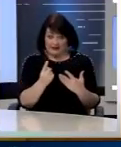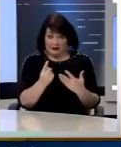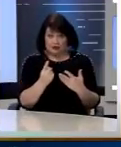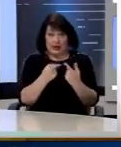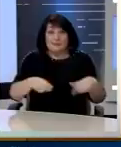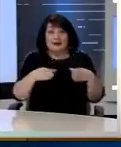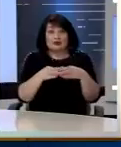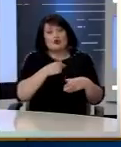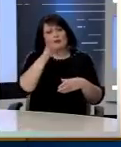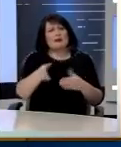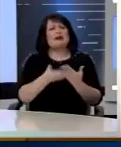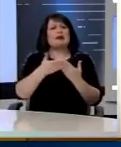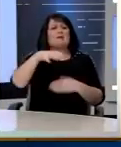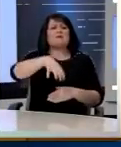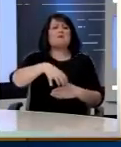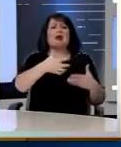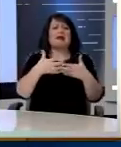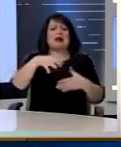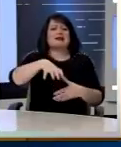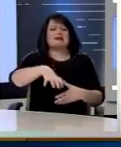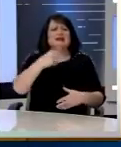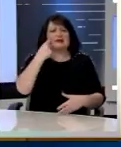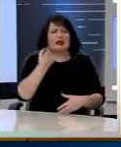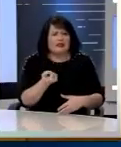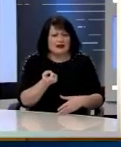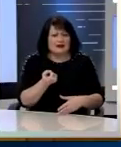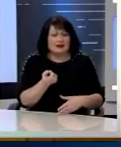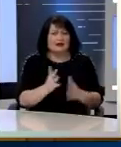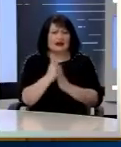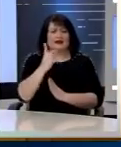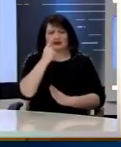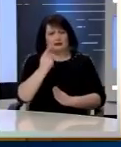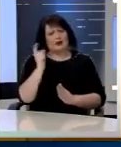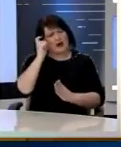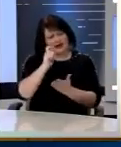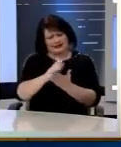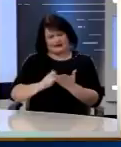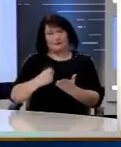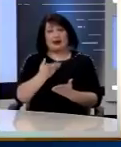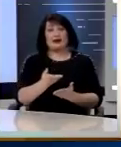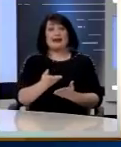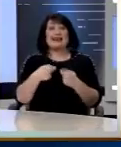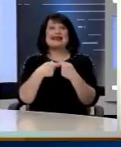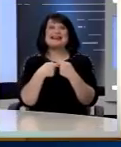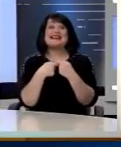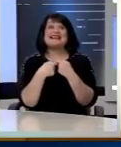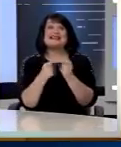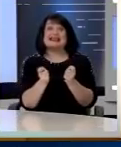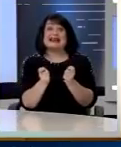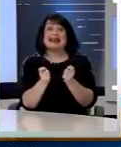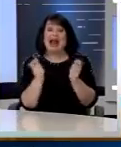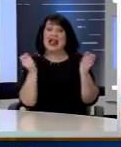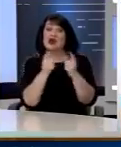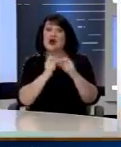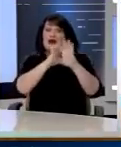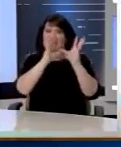Επιτροπή επισκέφτησε εγκαταστάσεις Olympic Industries 14 Νοεμβρίου υποβάλλει σχετική έκθεση. Μέχρι και τα εισιτήρια πάρτε και την αλληλογραφία